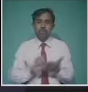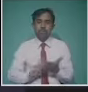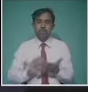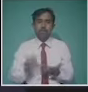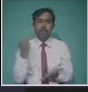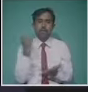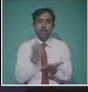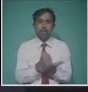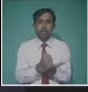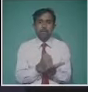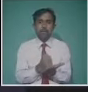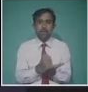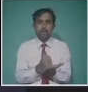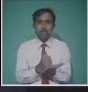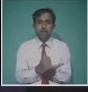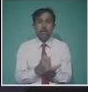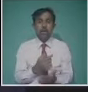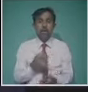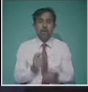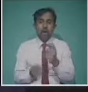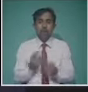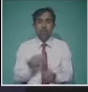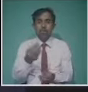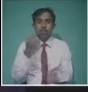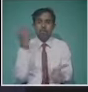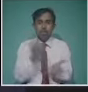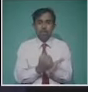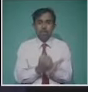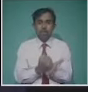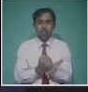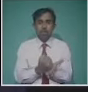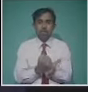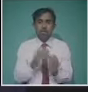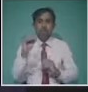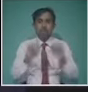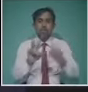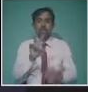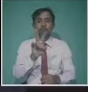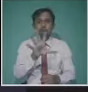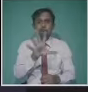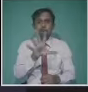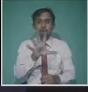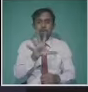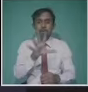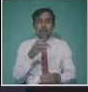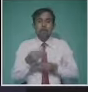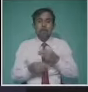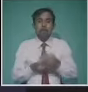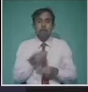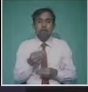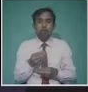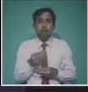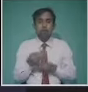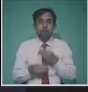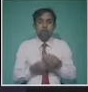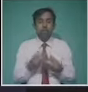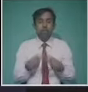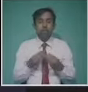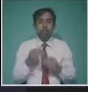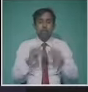ලිපිය ඒ කඩ හිමියට ලබා දීපු ලිපිය දැන් මේ 25ක් හැබැයි මේ ව්‍යාපාරික මේ ව්‍යාපාරේ